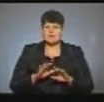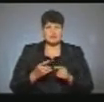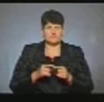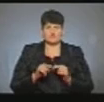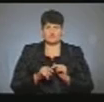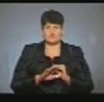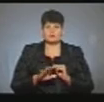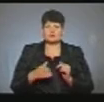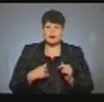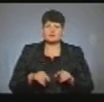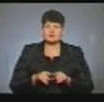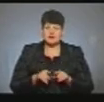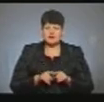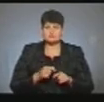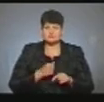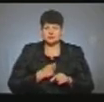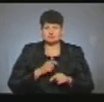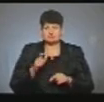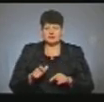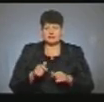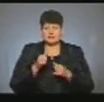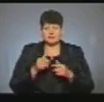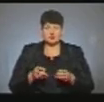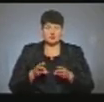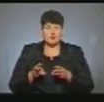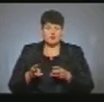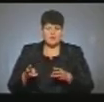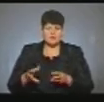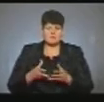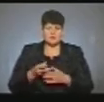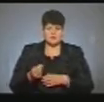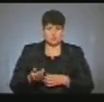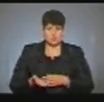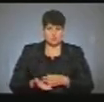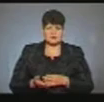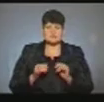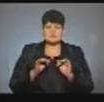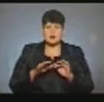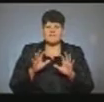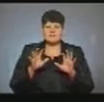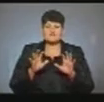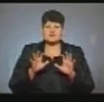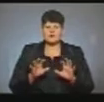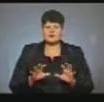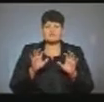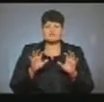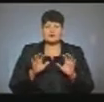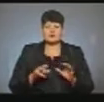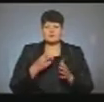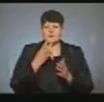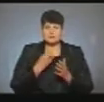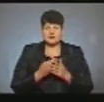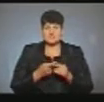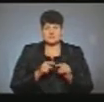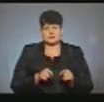Нам також прикро, що людина не має доходів, не може опалювати там платити ці гроші. Справа в законі. Закон передбачає, це тільки такий